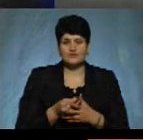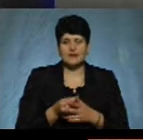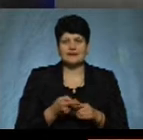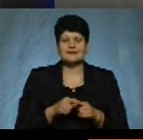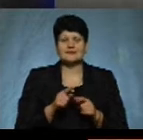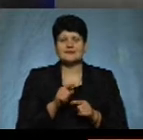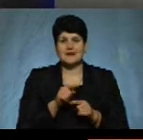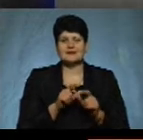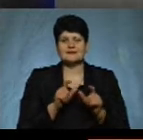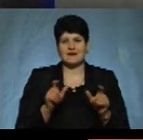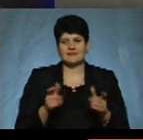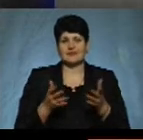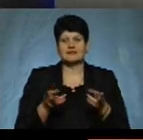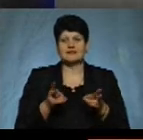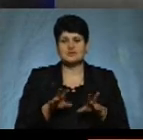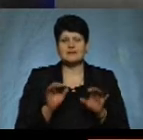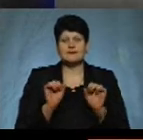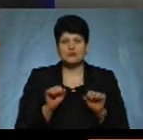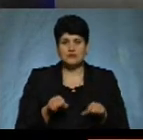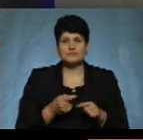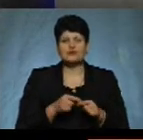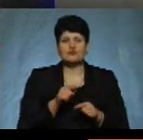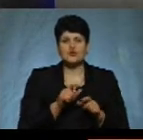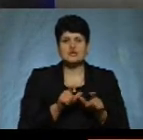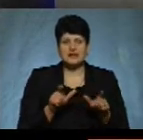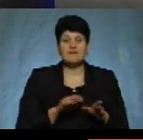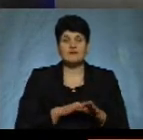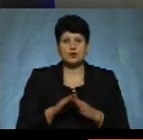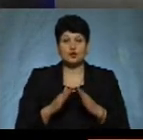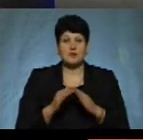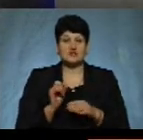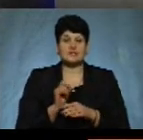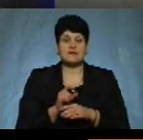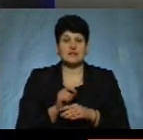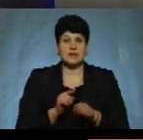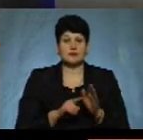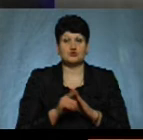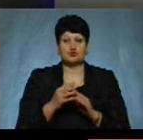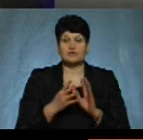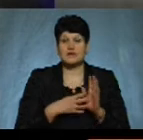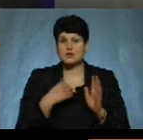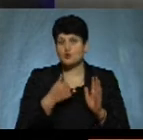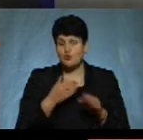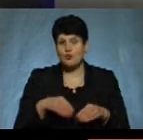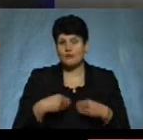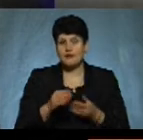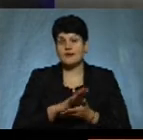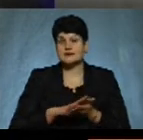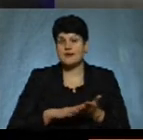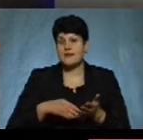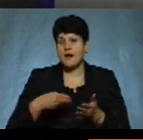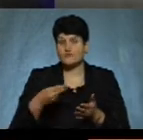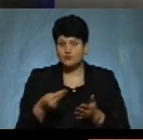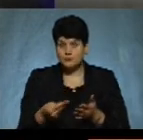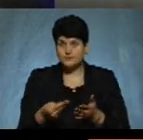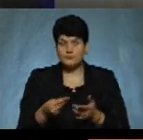заклад. Але залишається можливість і у закладу виконати домашнє завдання на початку 2019 року, подати заявку, тому що хвиль